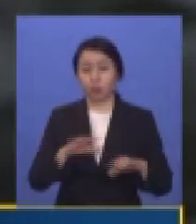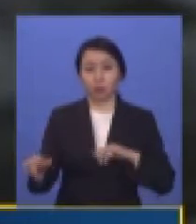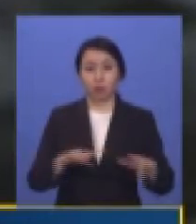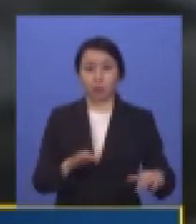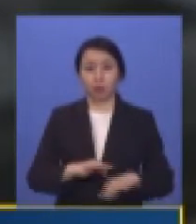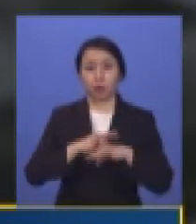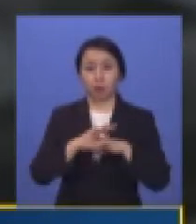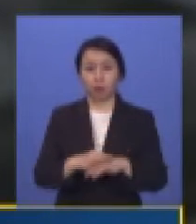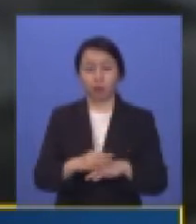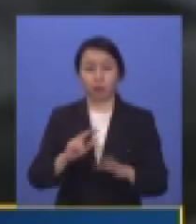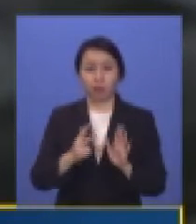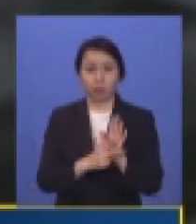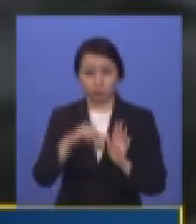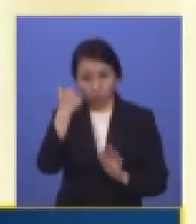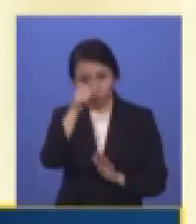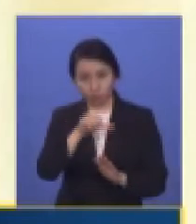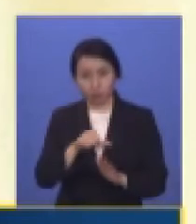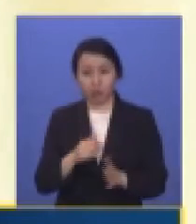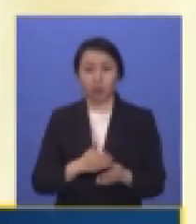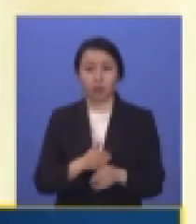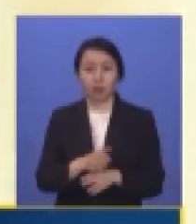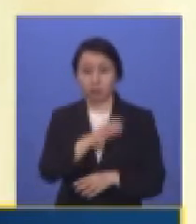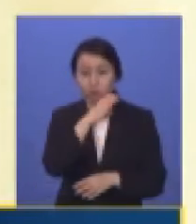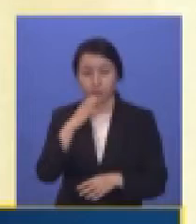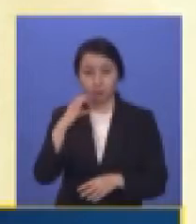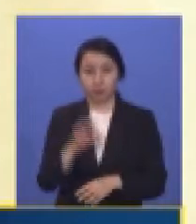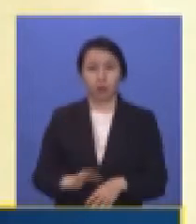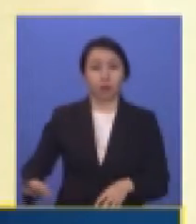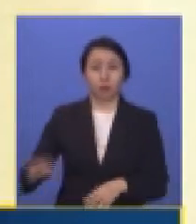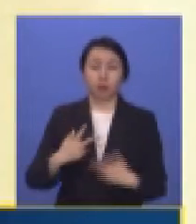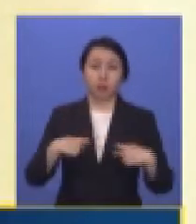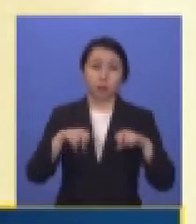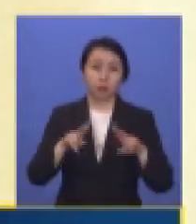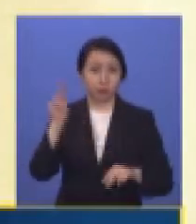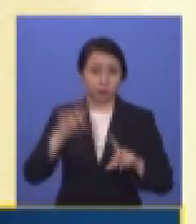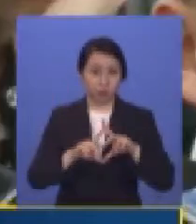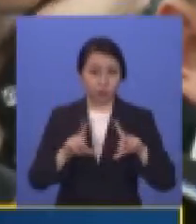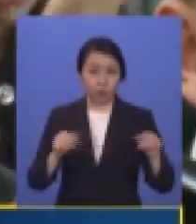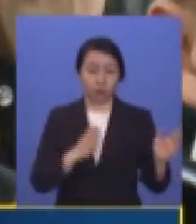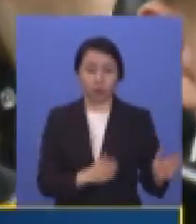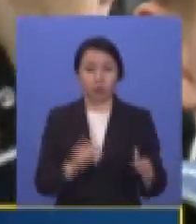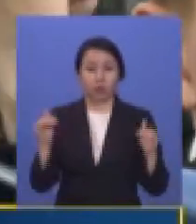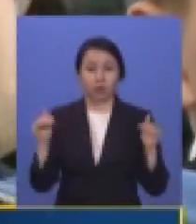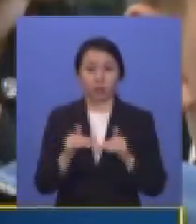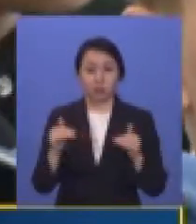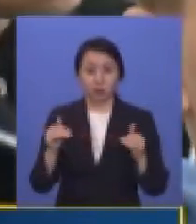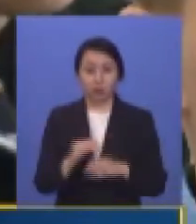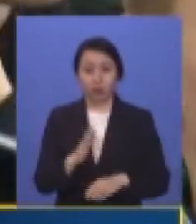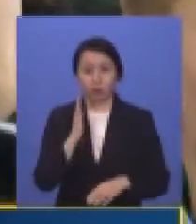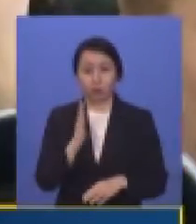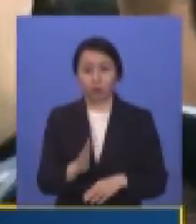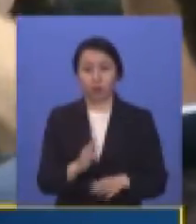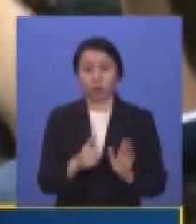Мероприятие проводится уже 8-й год. В этот раз гостями Северо-Казахстанской областной специализированной школы-интернат-колледжа Олимпийского резерва